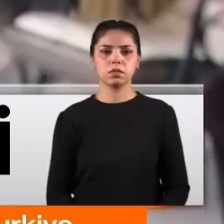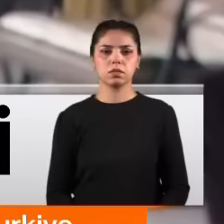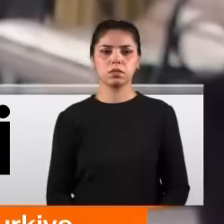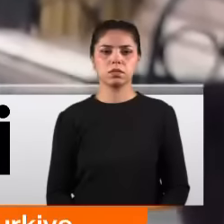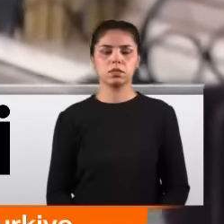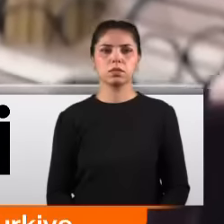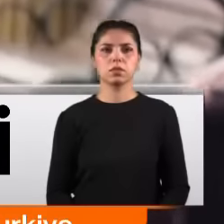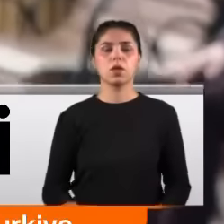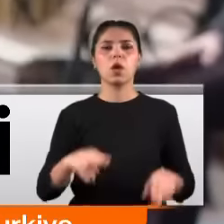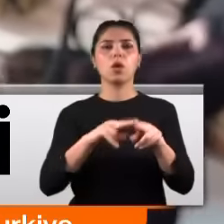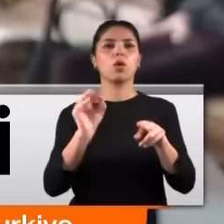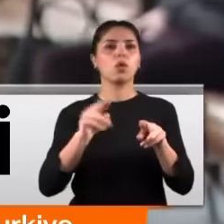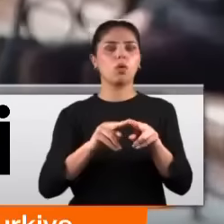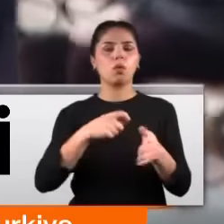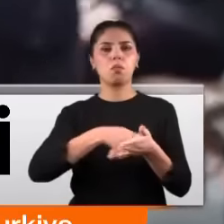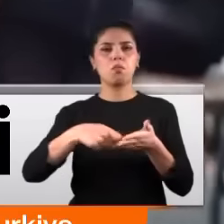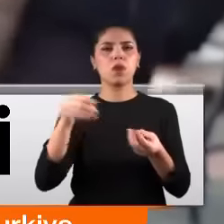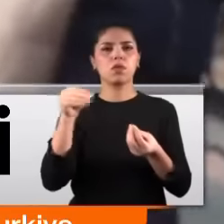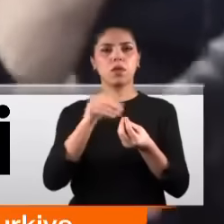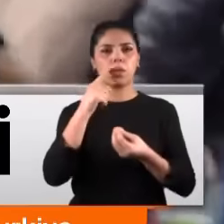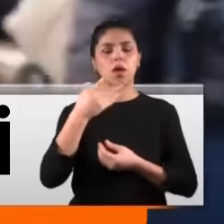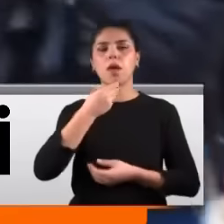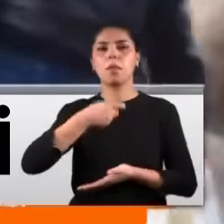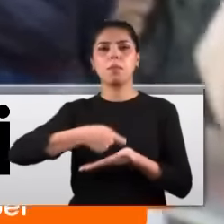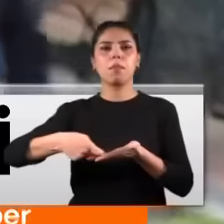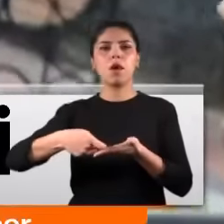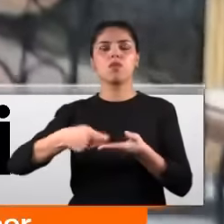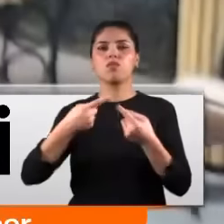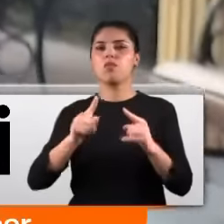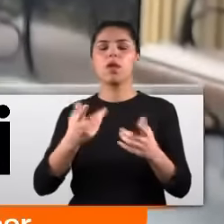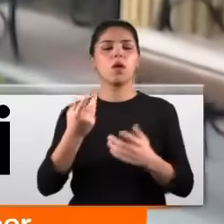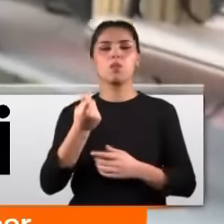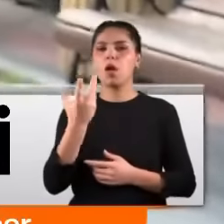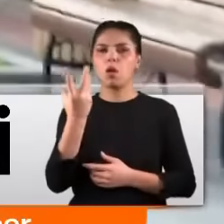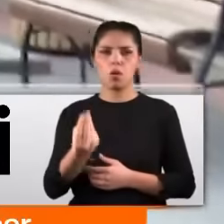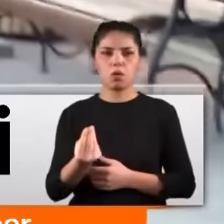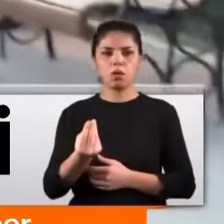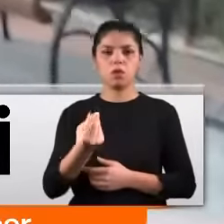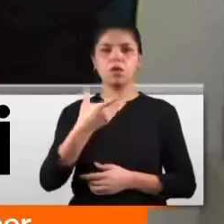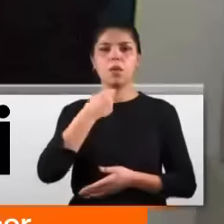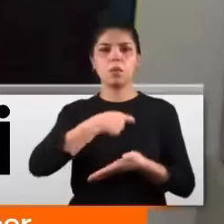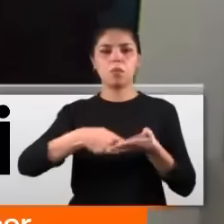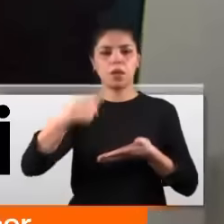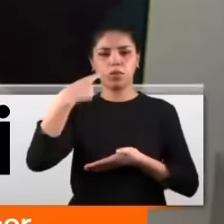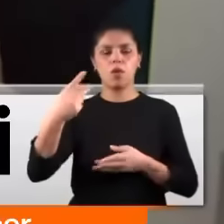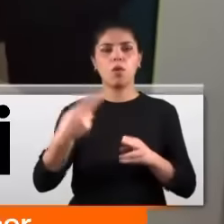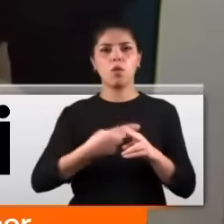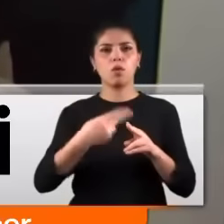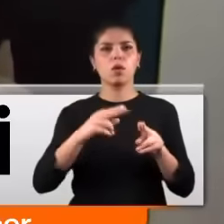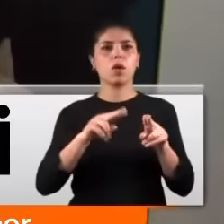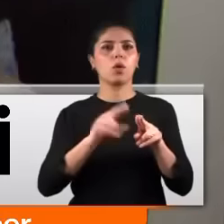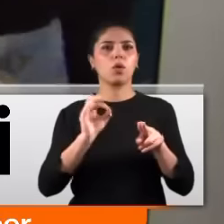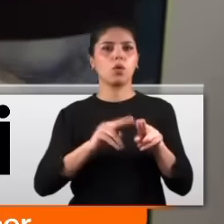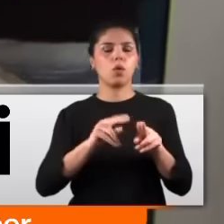Peki kök maaşlara yapılacak bu zam oranı emekli maaşlarına nasıl yansıyacak? İşte kalem kalem emekli maaşları. Örneğin kök